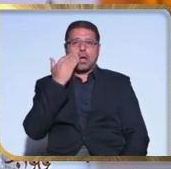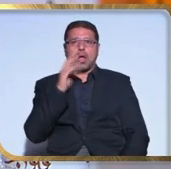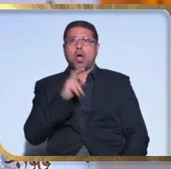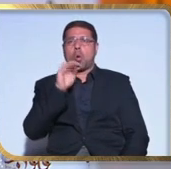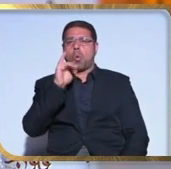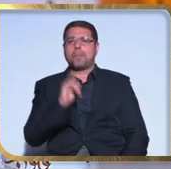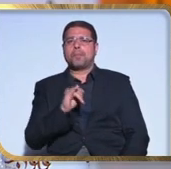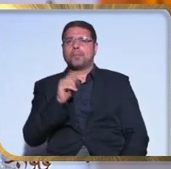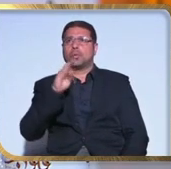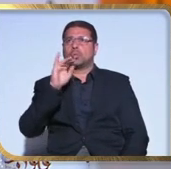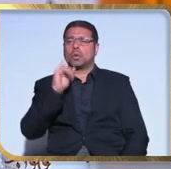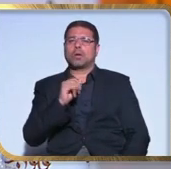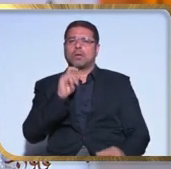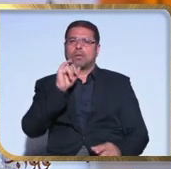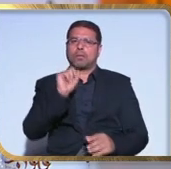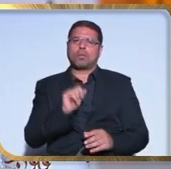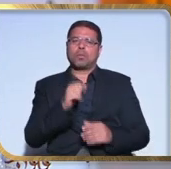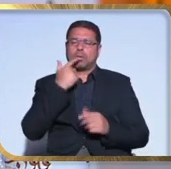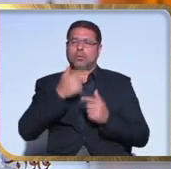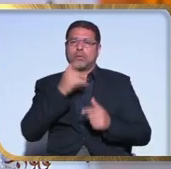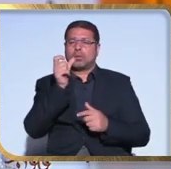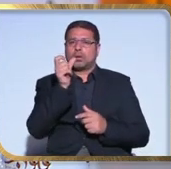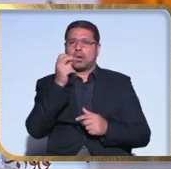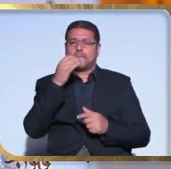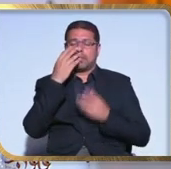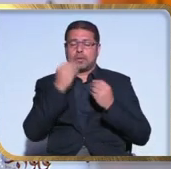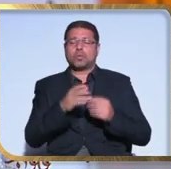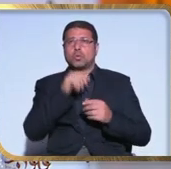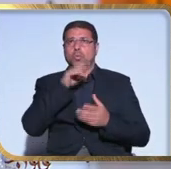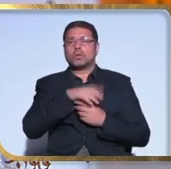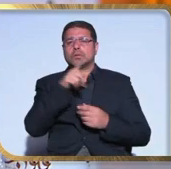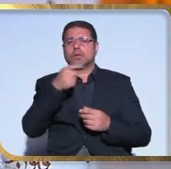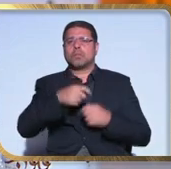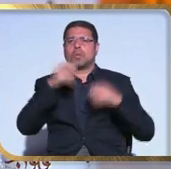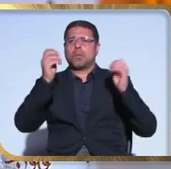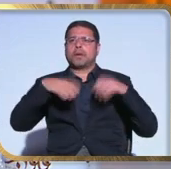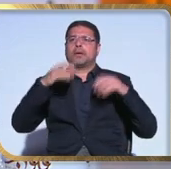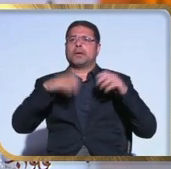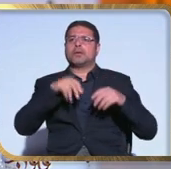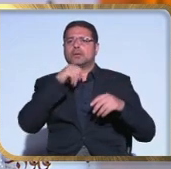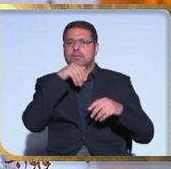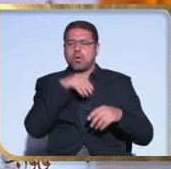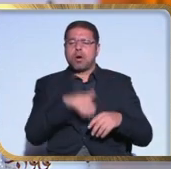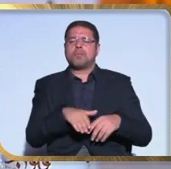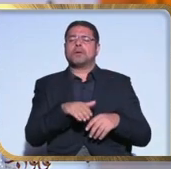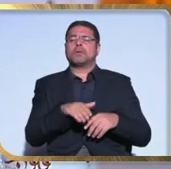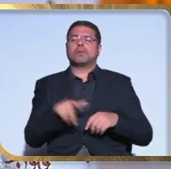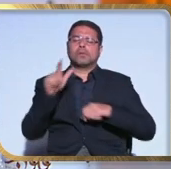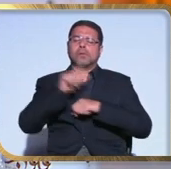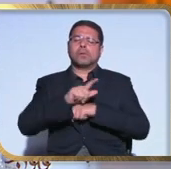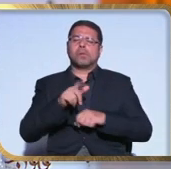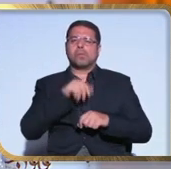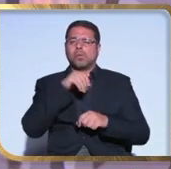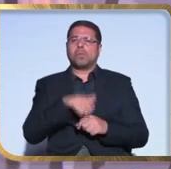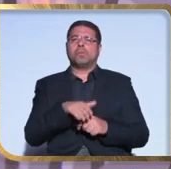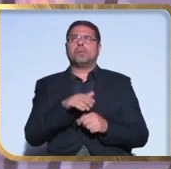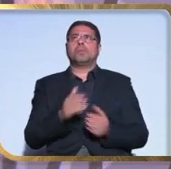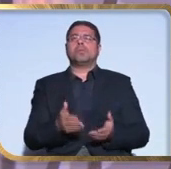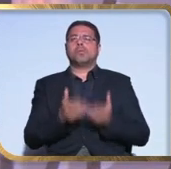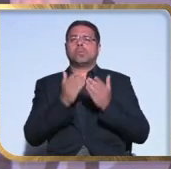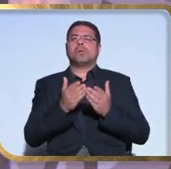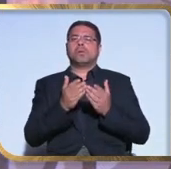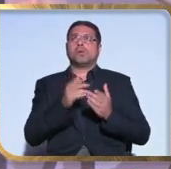قيوم يا ذا الجلال والاكرام والطول والانعام اللهم صل وسلم وبارك على سيدنا ومولانا محمد